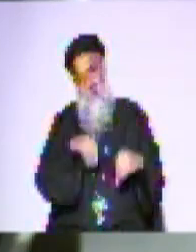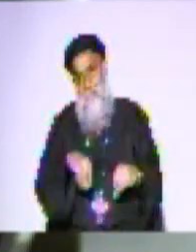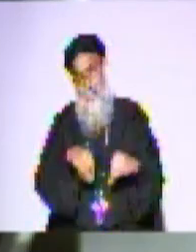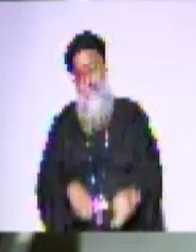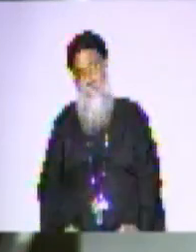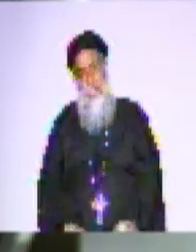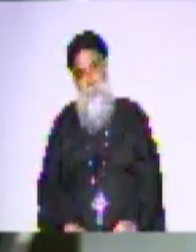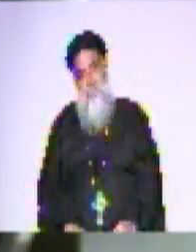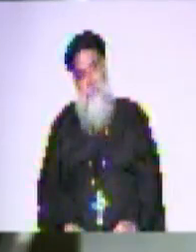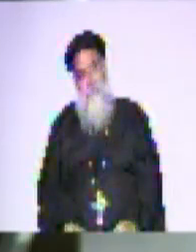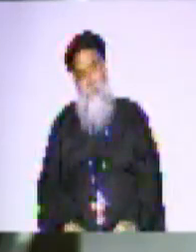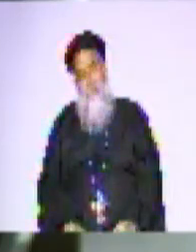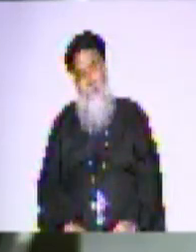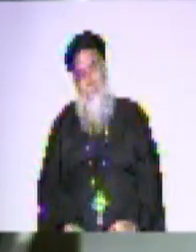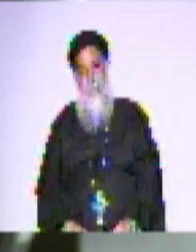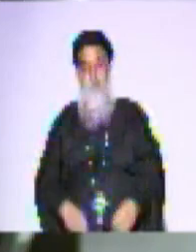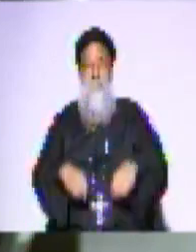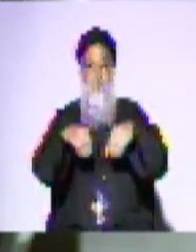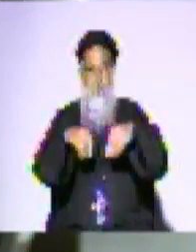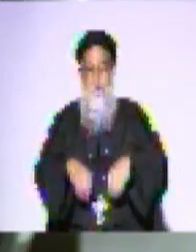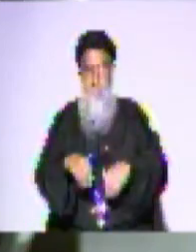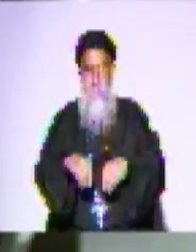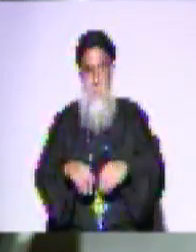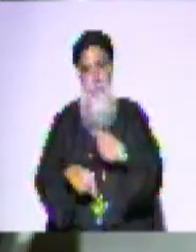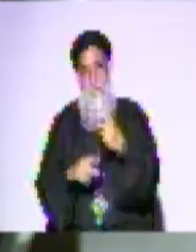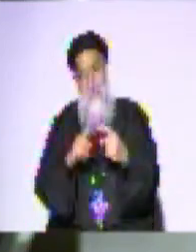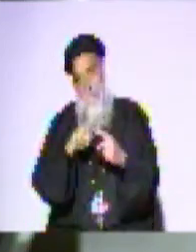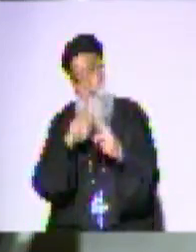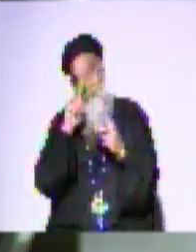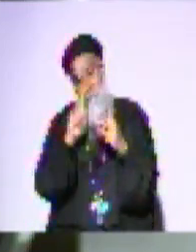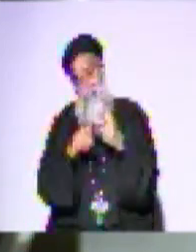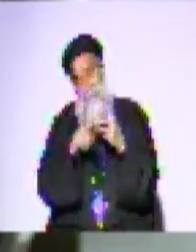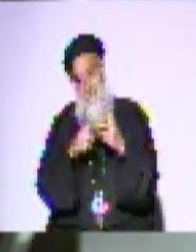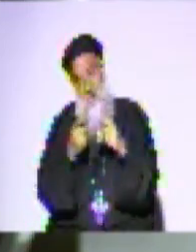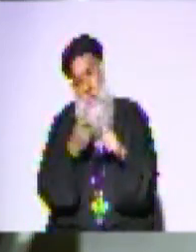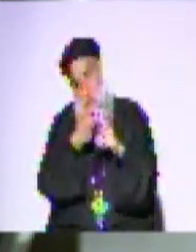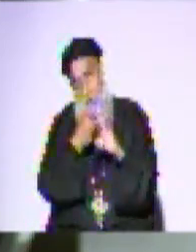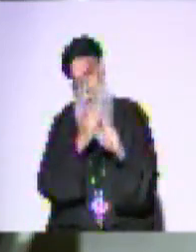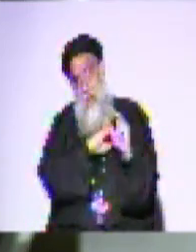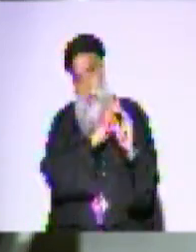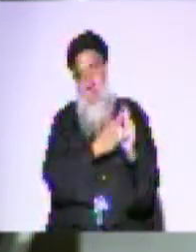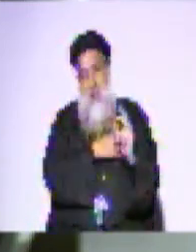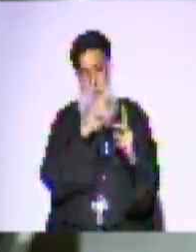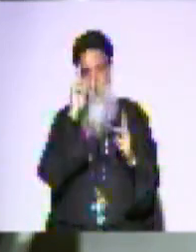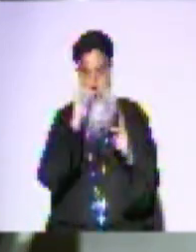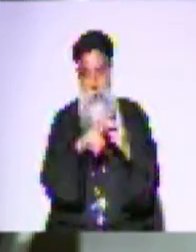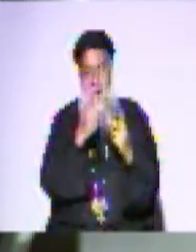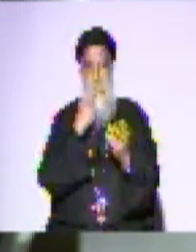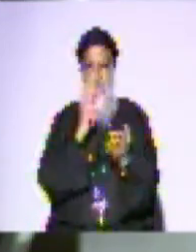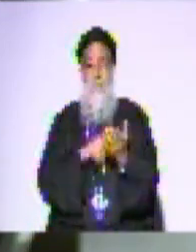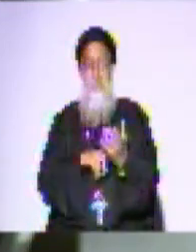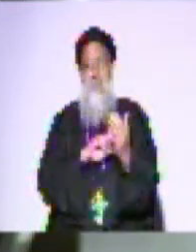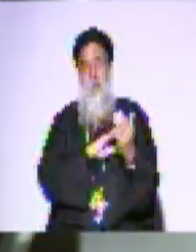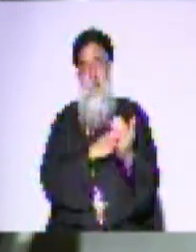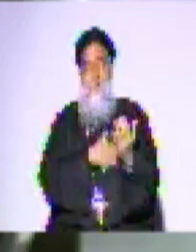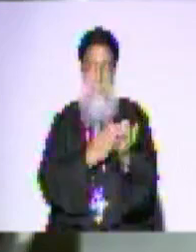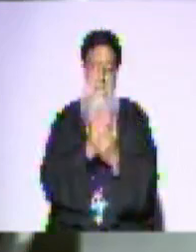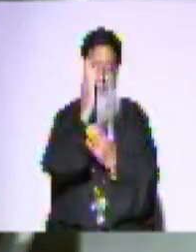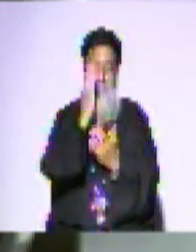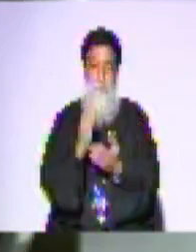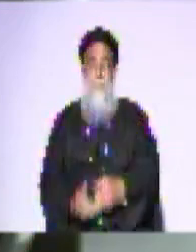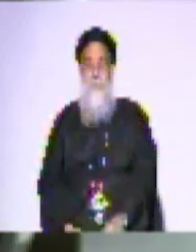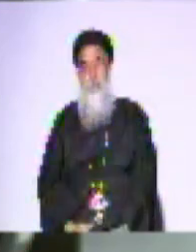ولذلك المعمودية هي تنفيذ للإيمان عشان يبقى إيمان حقيقي وعملي يعني.